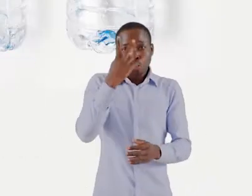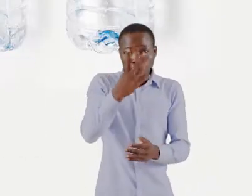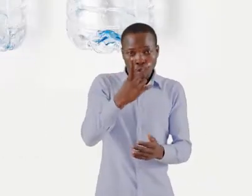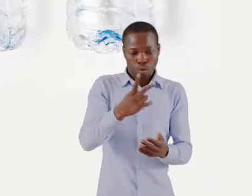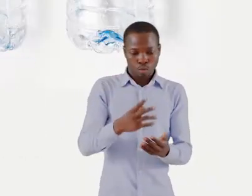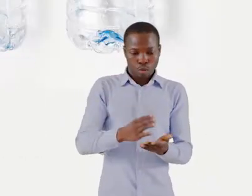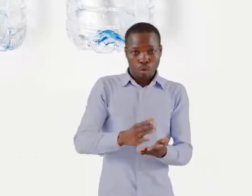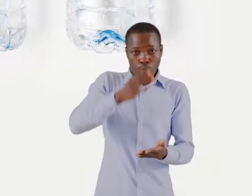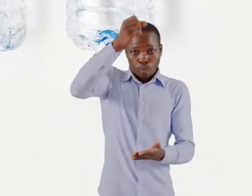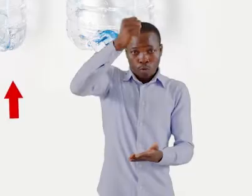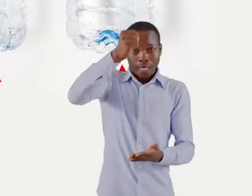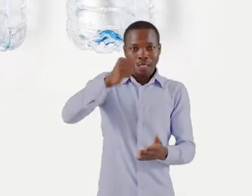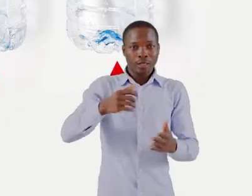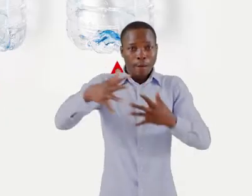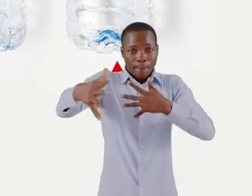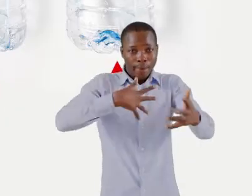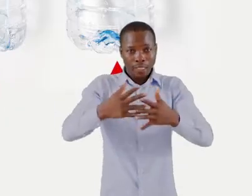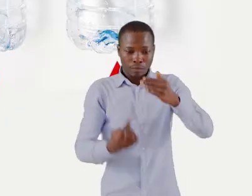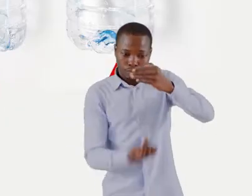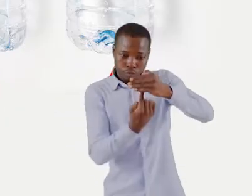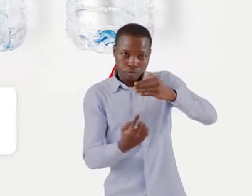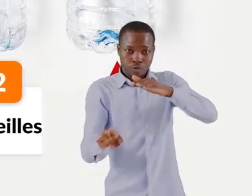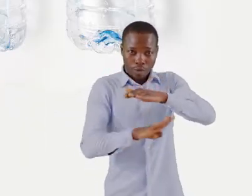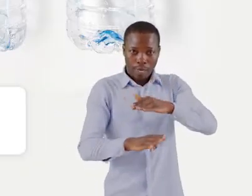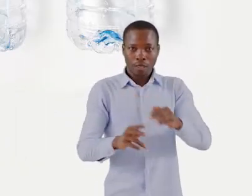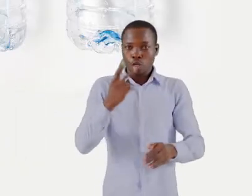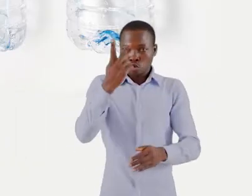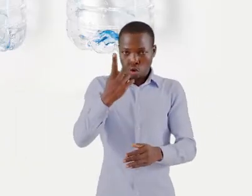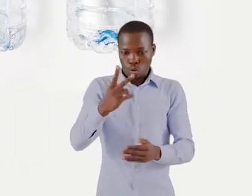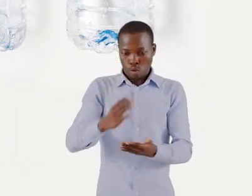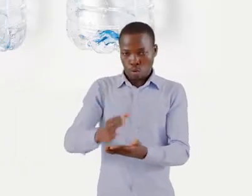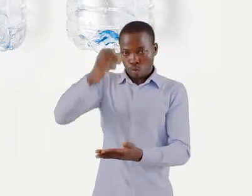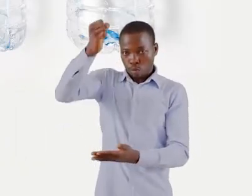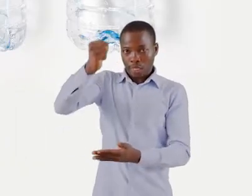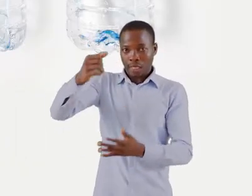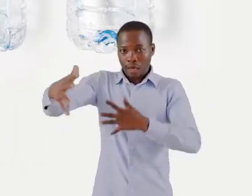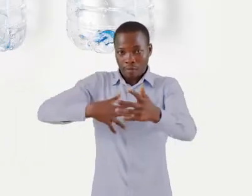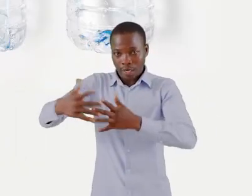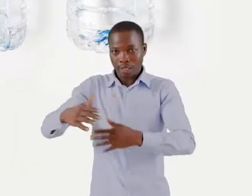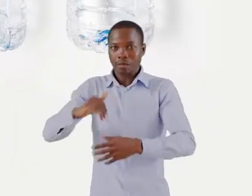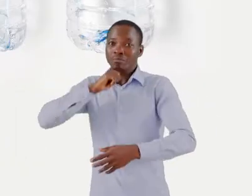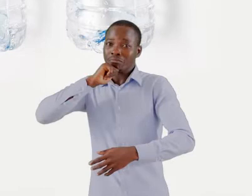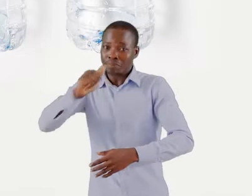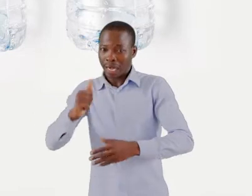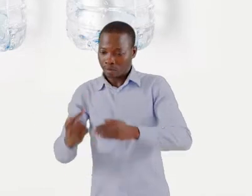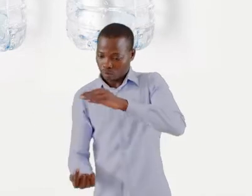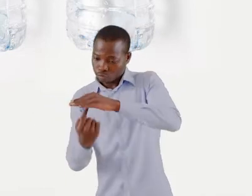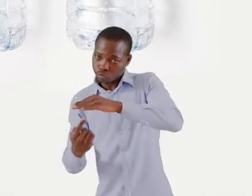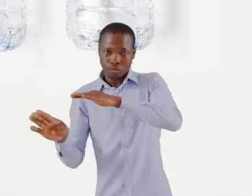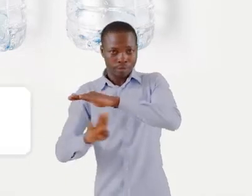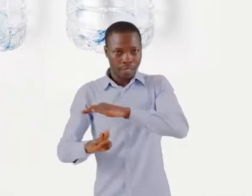plastique transparente perforées par le bas, 2 bouteilles en plastique transparente non